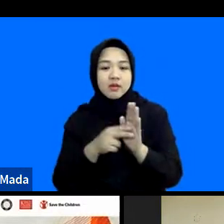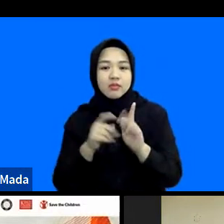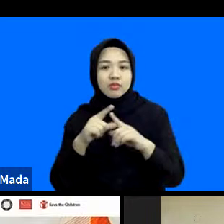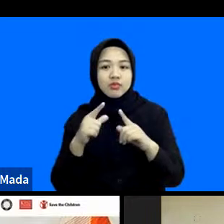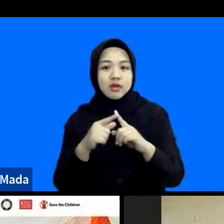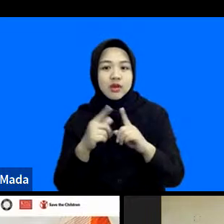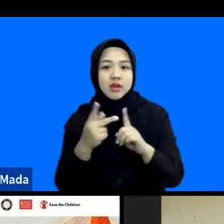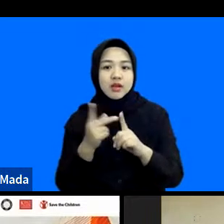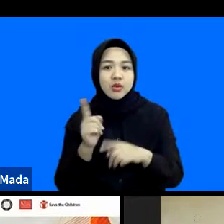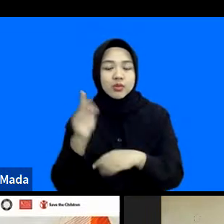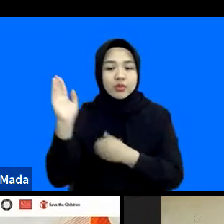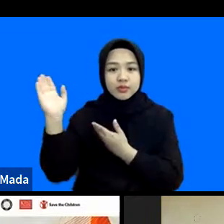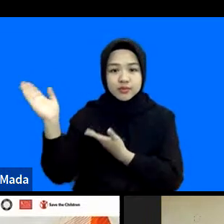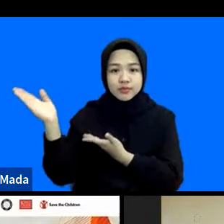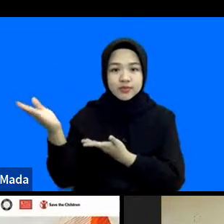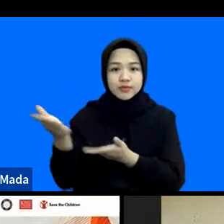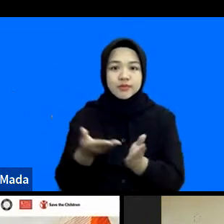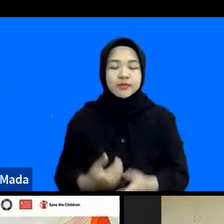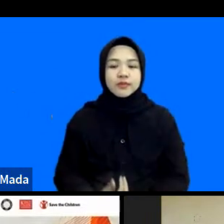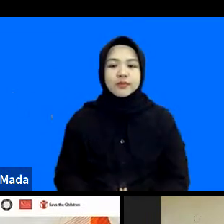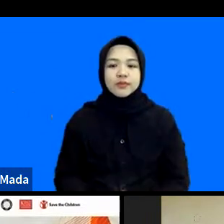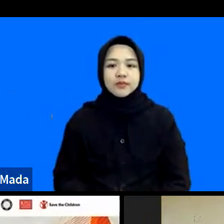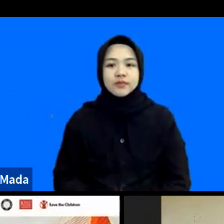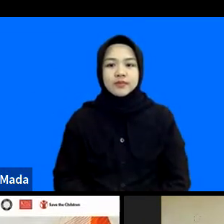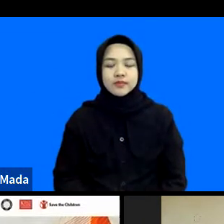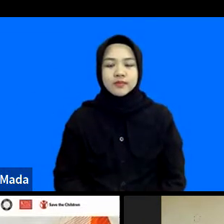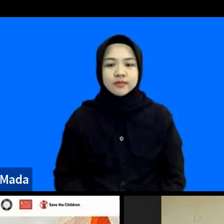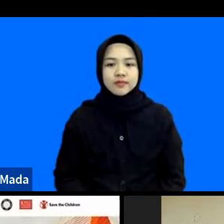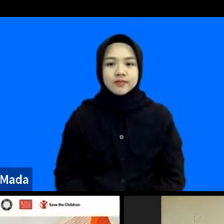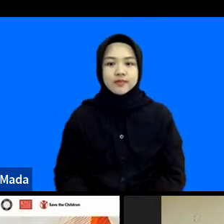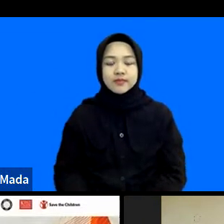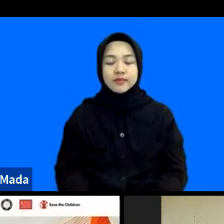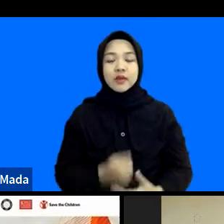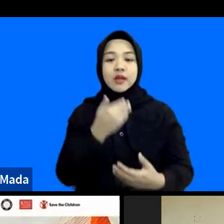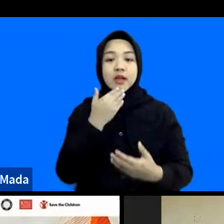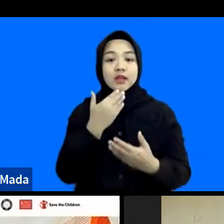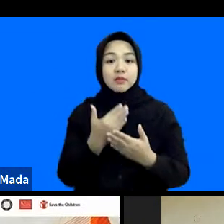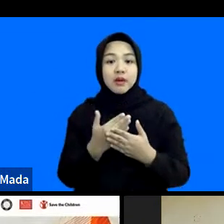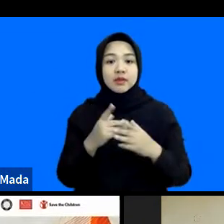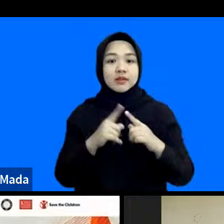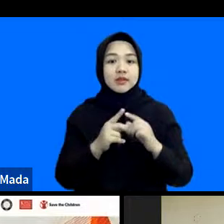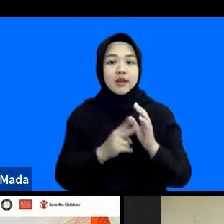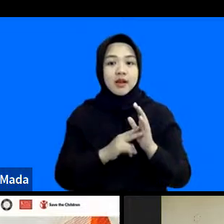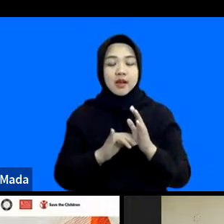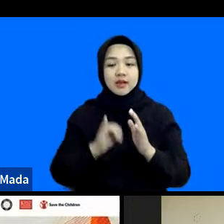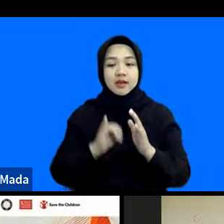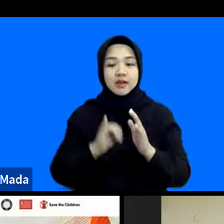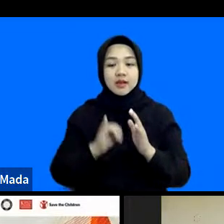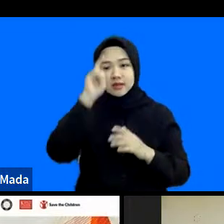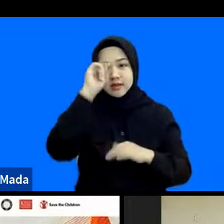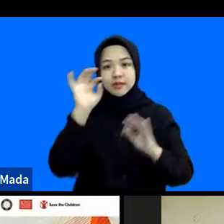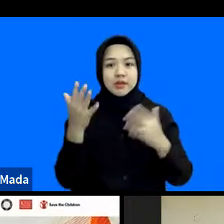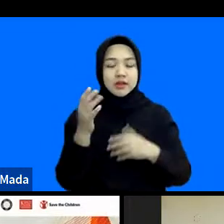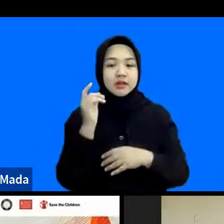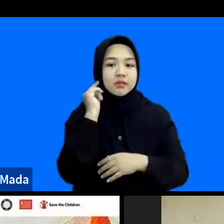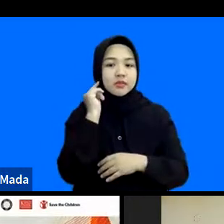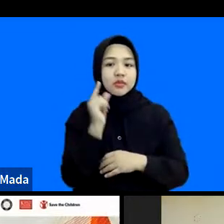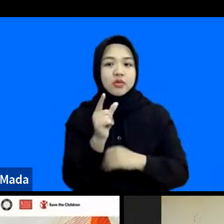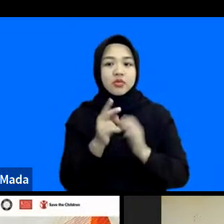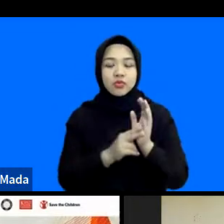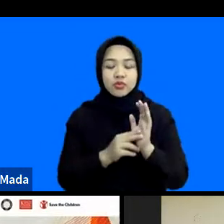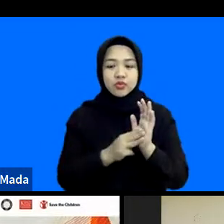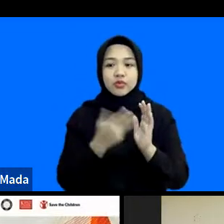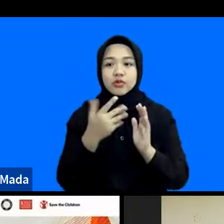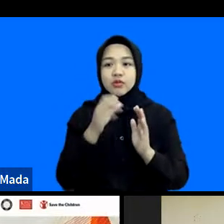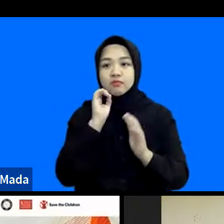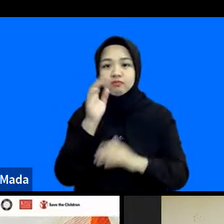Bun. Oke, baik. Terima kasih, Kak Ani. Oh, tadi apresiasi dulu nih Bunda Uum yang tadi sudah menyampaikan program-programnya